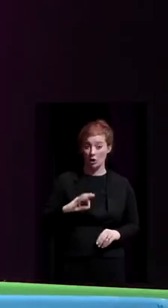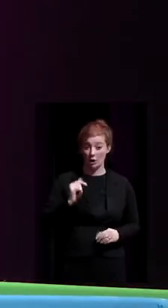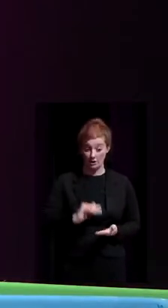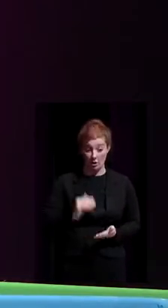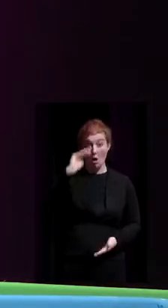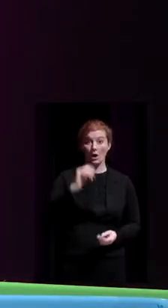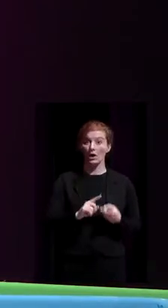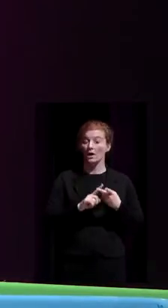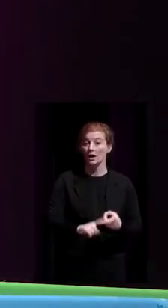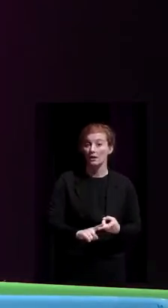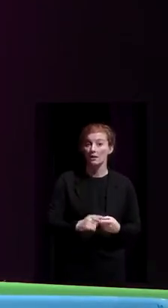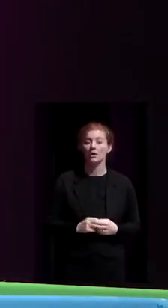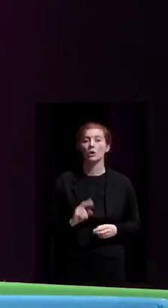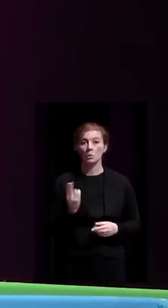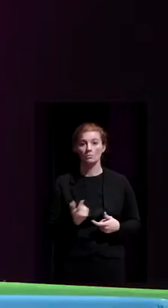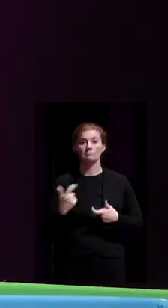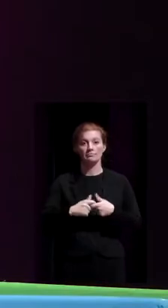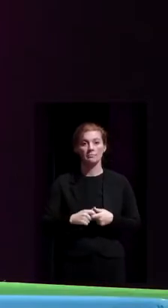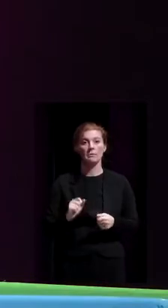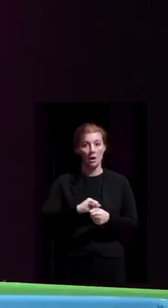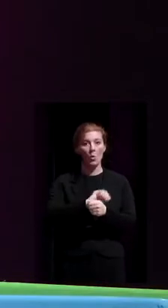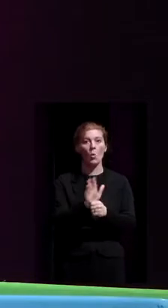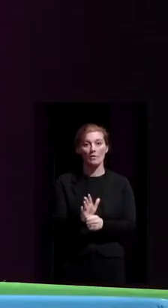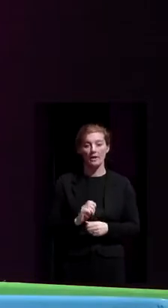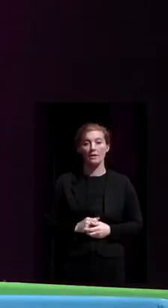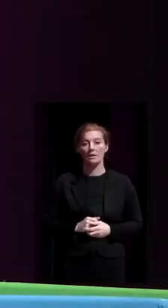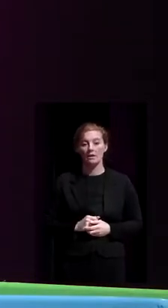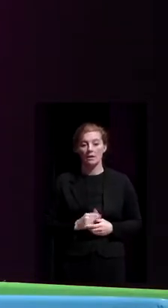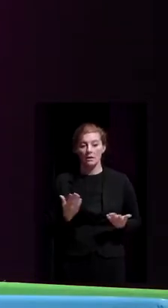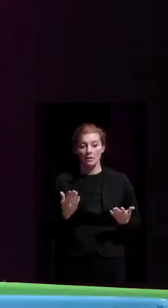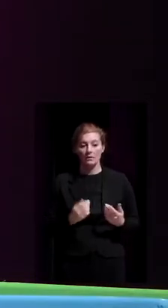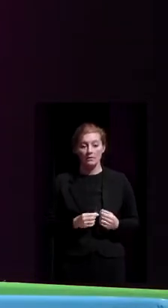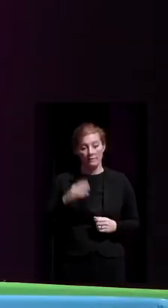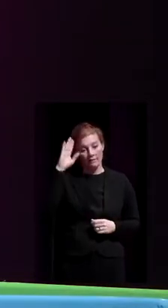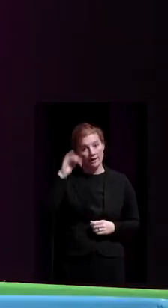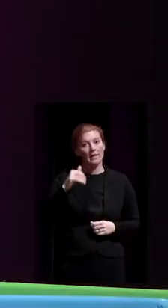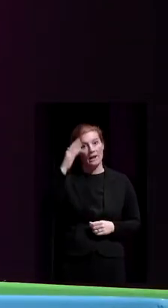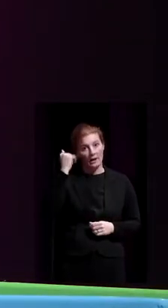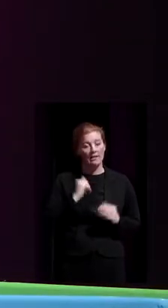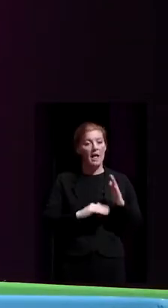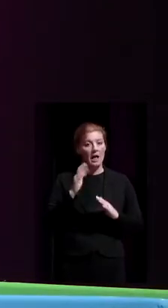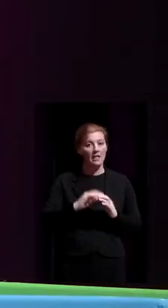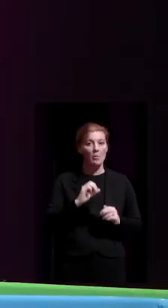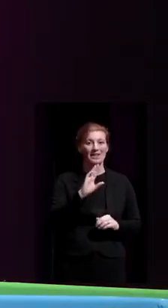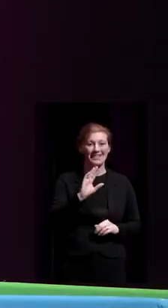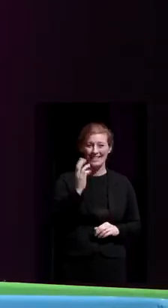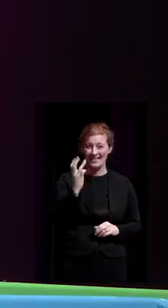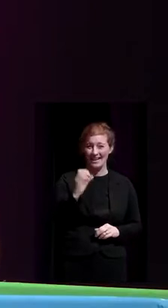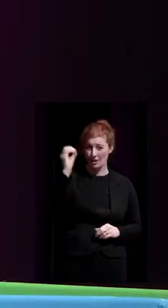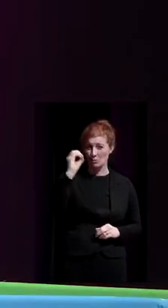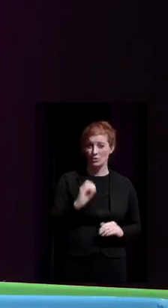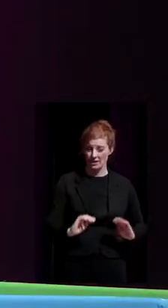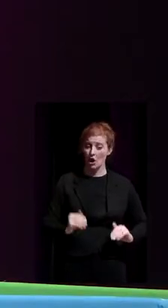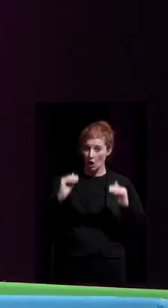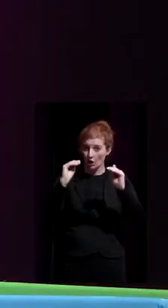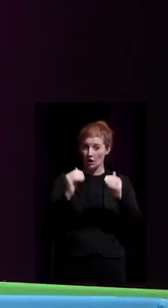igen nu i samband med covid. Vi beräknar att vi riskerar så mycket som en 30-procentuell ökning i barndödlighet på grund av